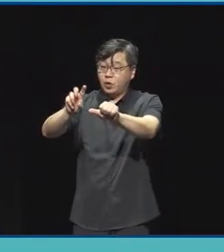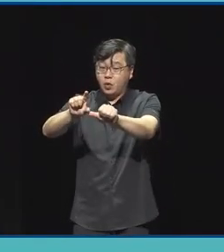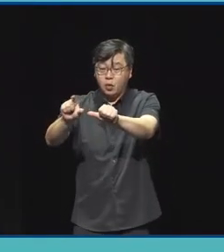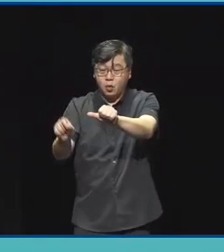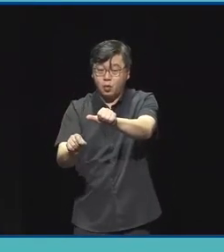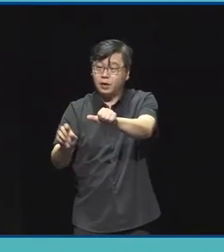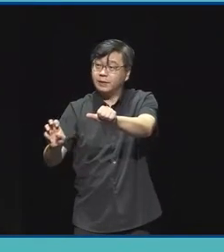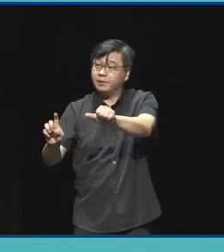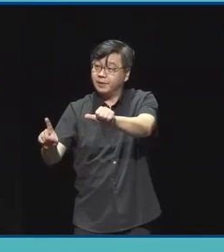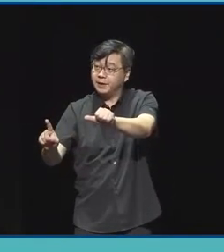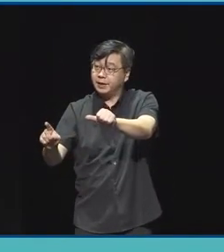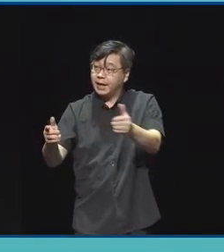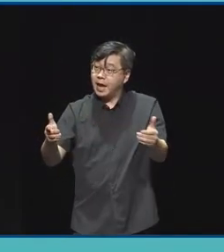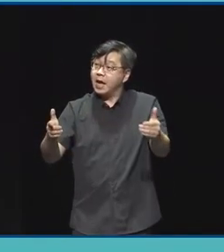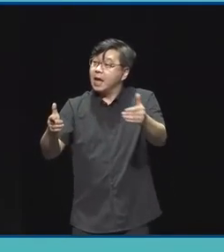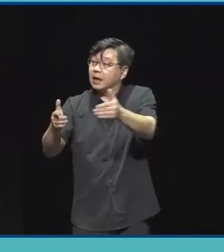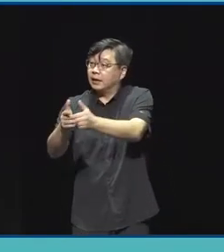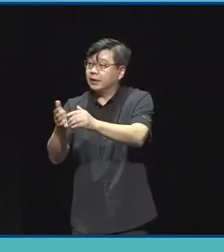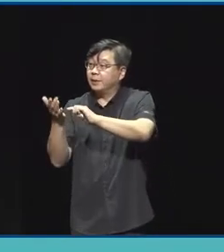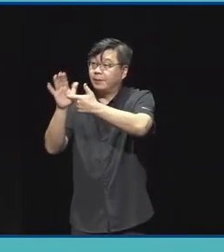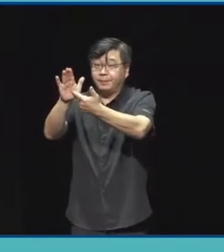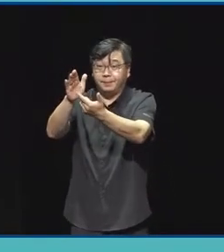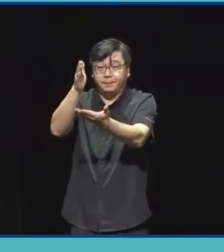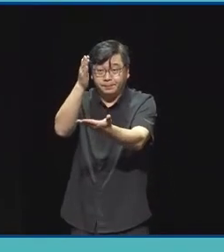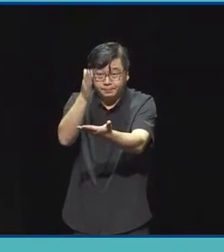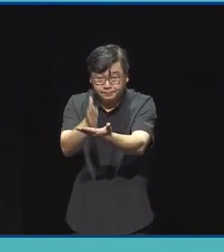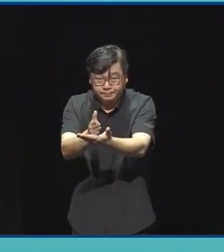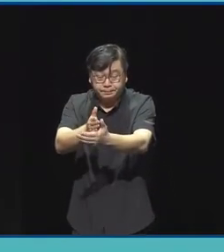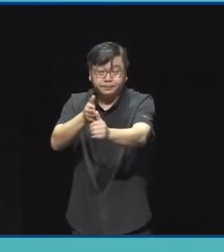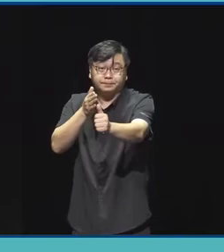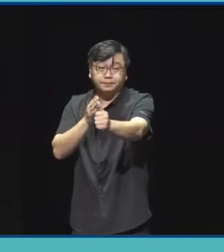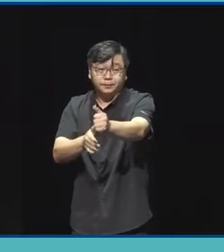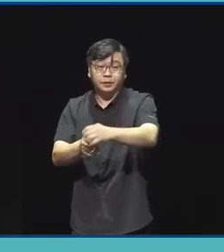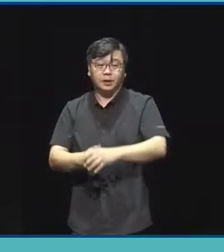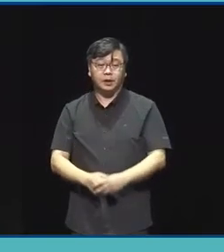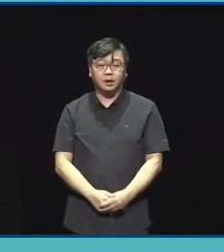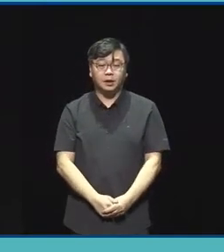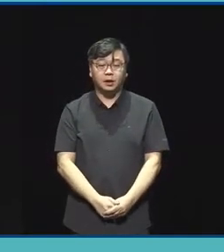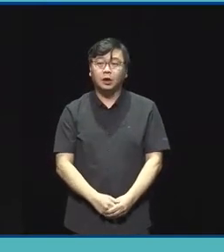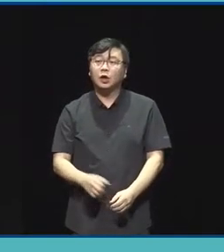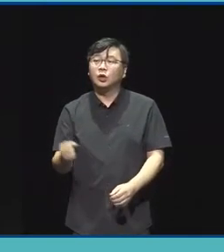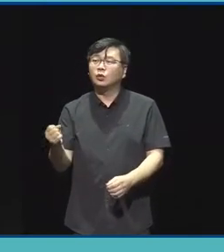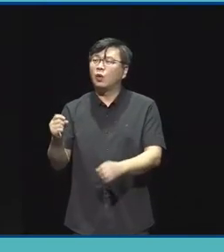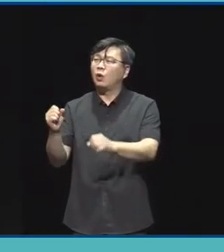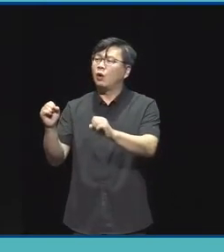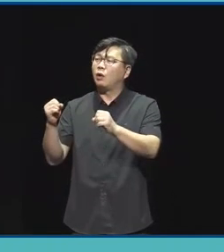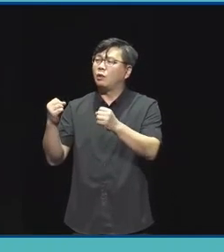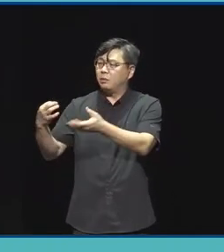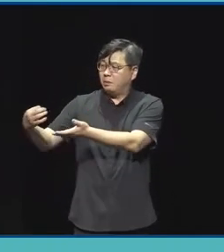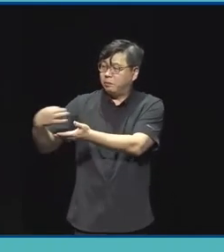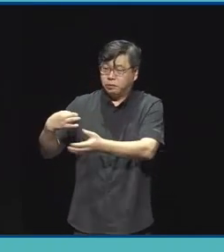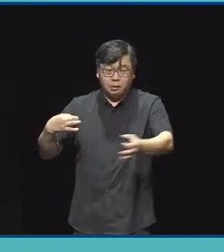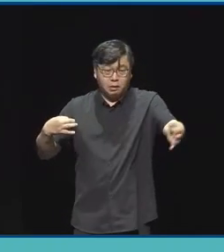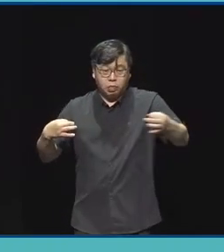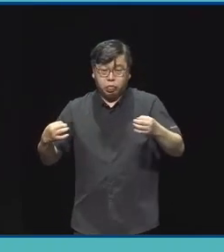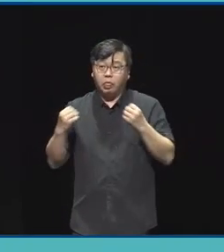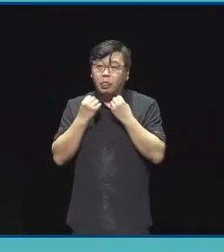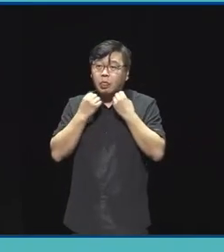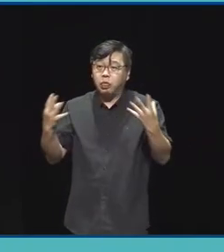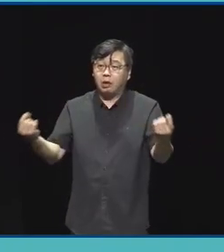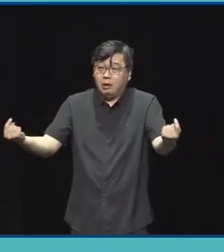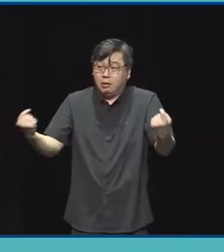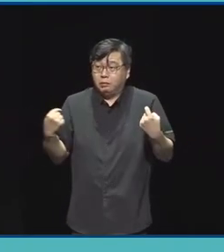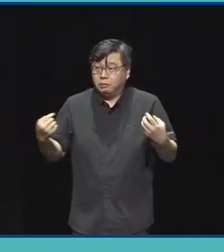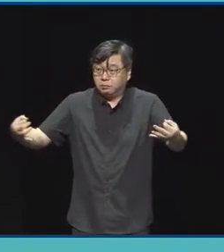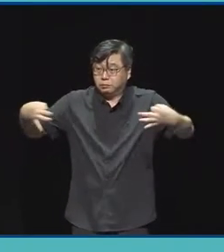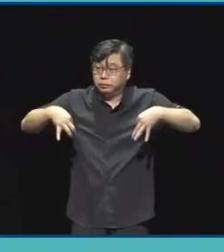미발표 상태가 유지가 돼야 된다는 점도 말씀드리겠습니다. 그리고 동일 작품으로 타 기관이나 재단에 그